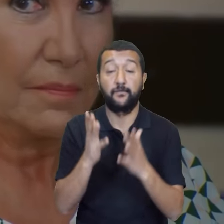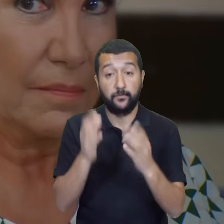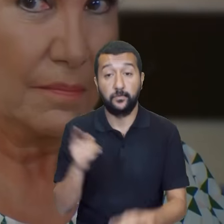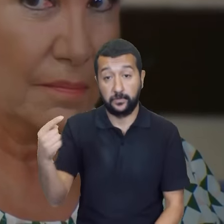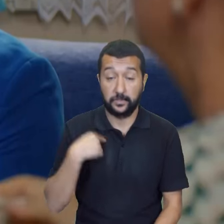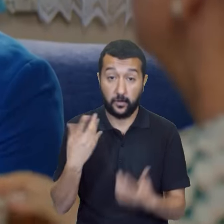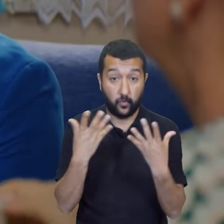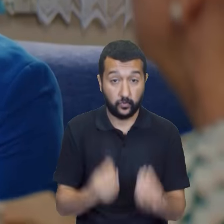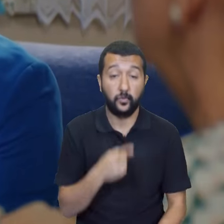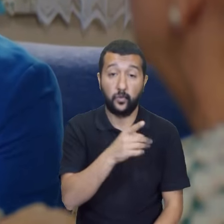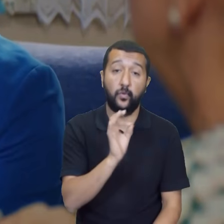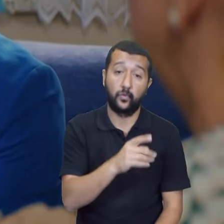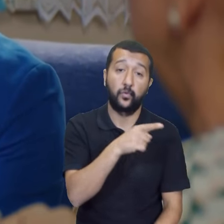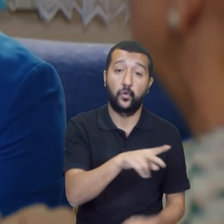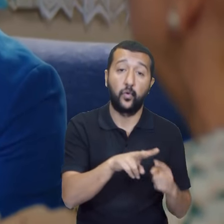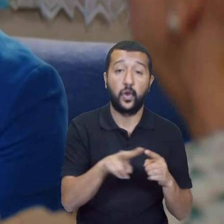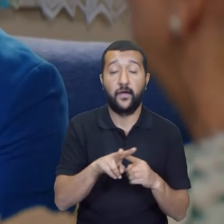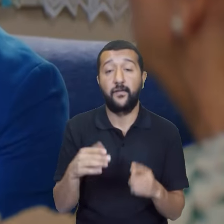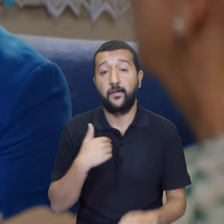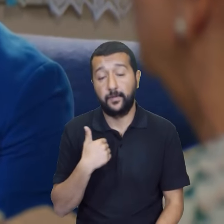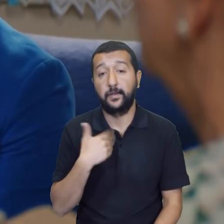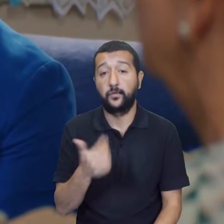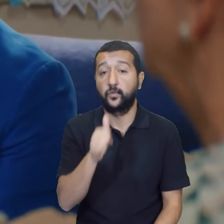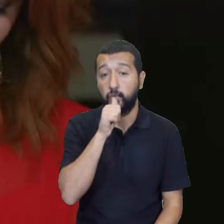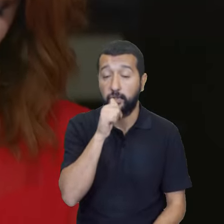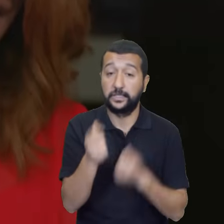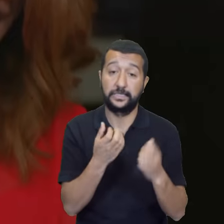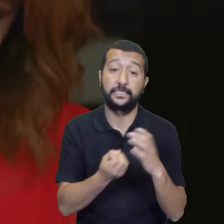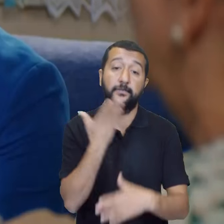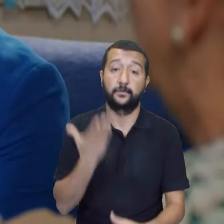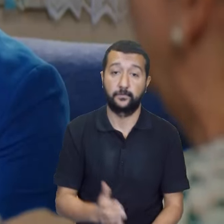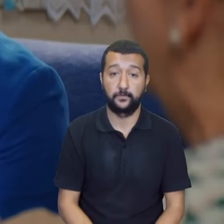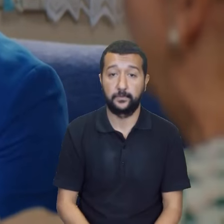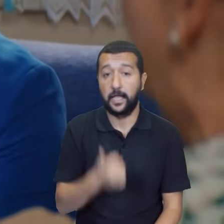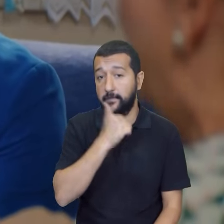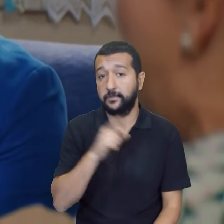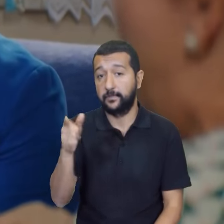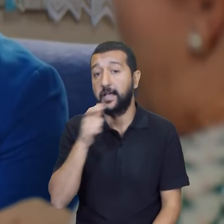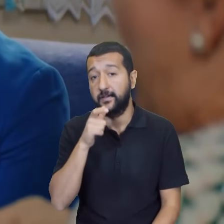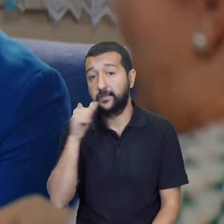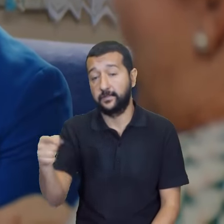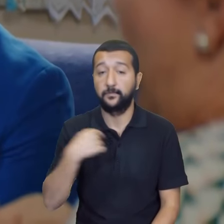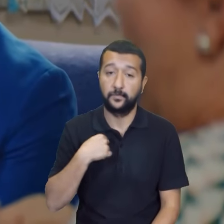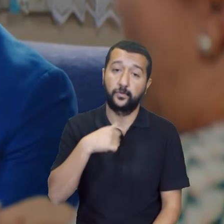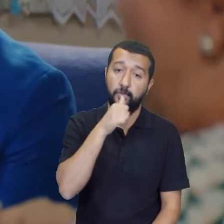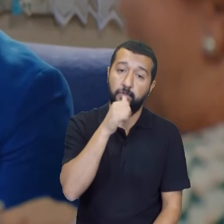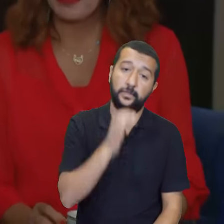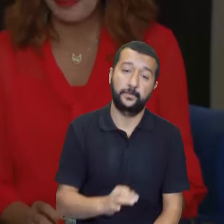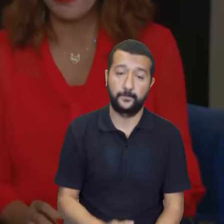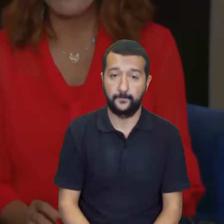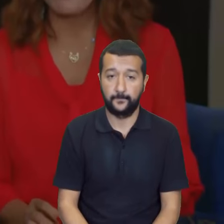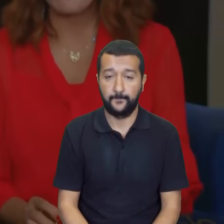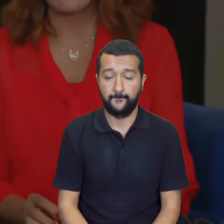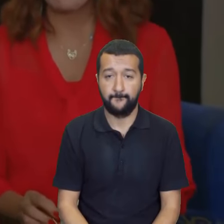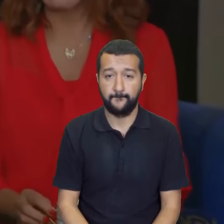ettirmeye kalksak işte ona kuru kahve, bana suculuk düşüyor. Yani Abim kahveci, ben sucu.